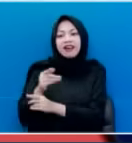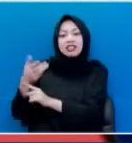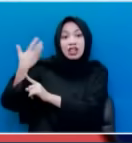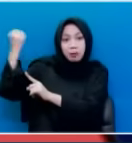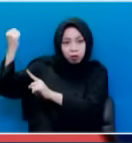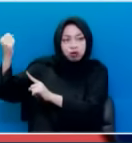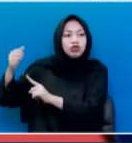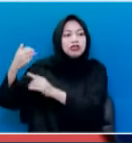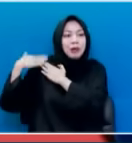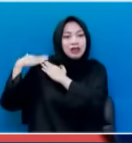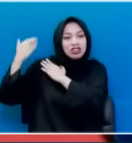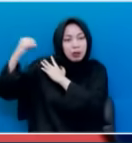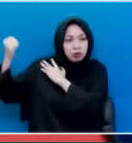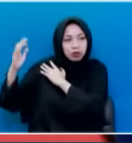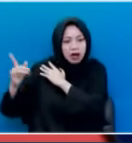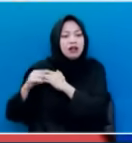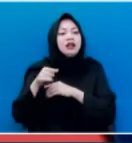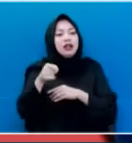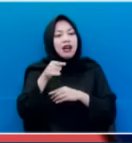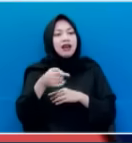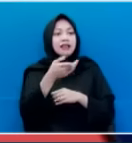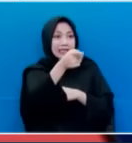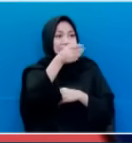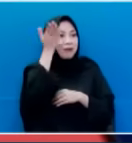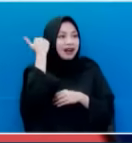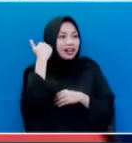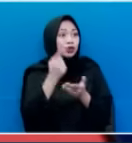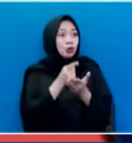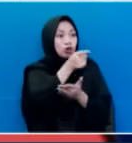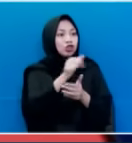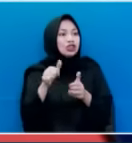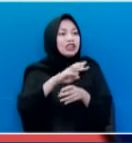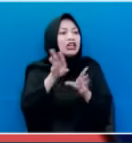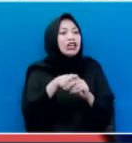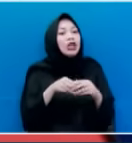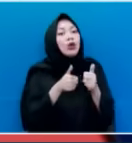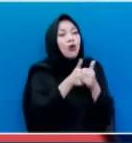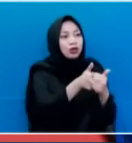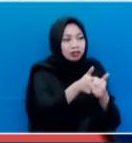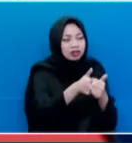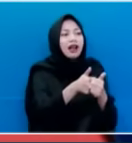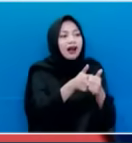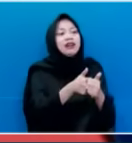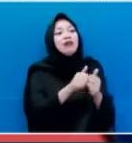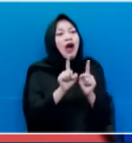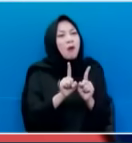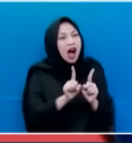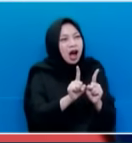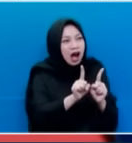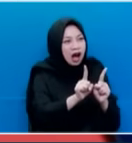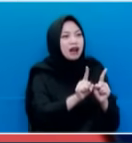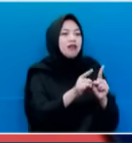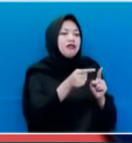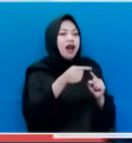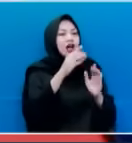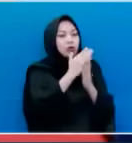dikawal. Bagaimana? Anda kan mengawal dari awal. Bagaimana supaya ini tidak setengah-setengah begitu? Ya, yang